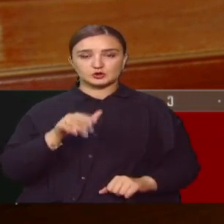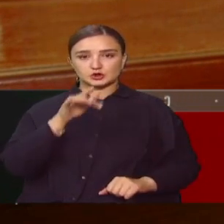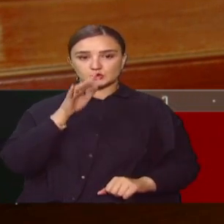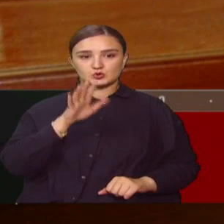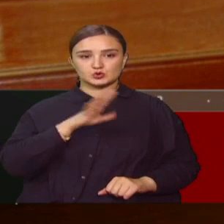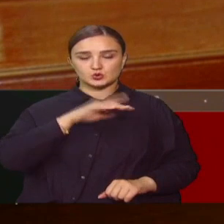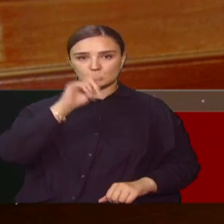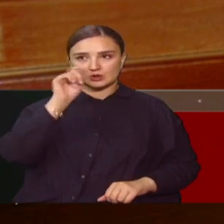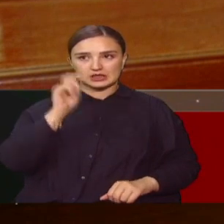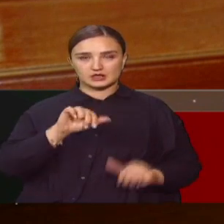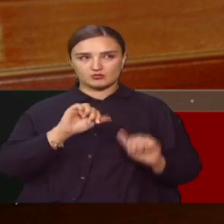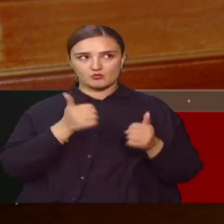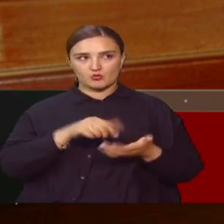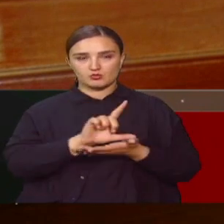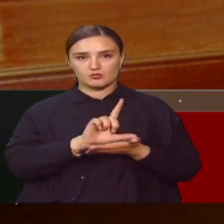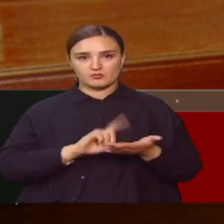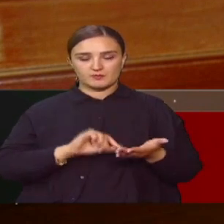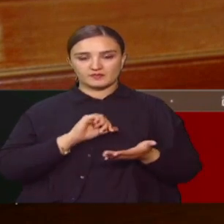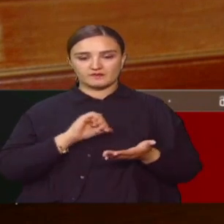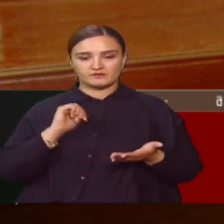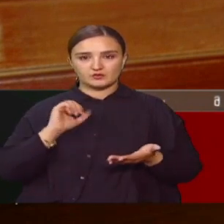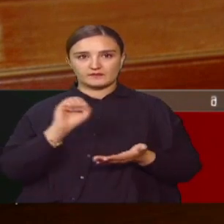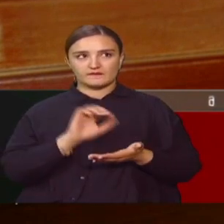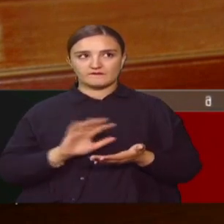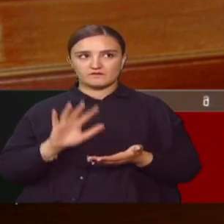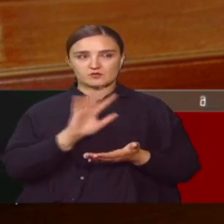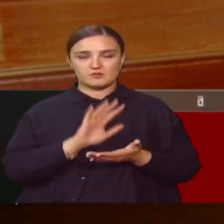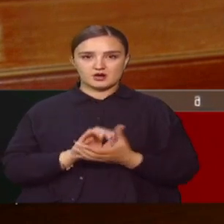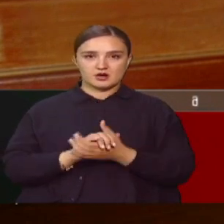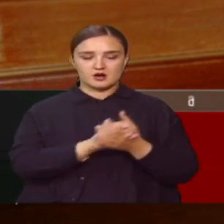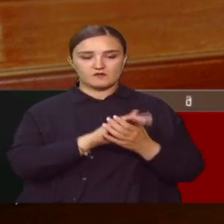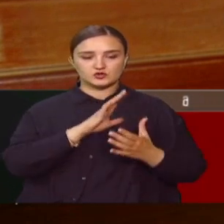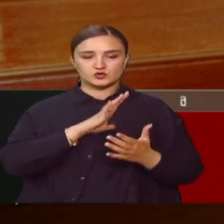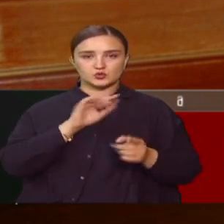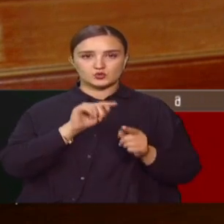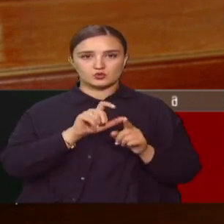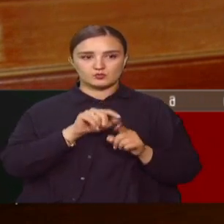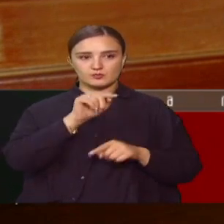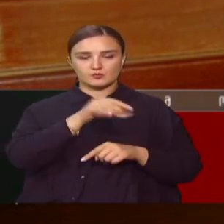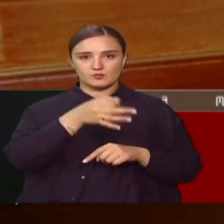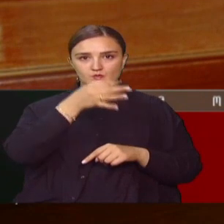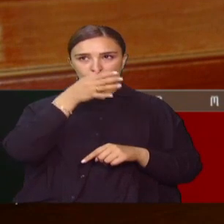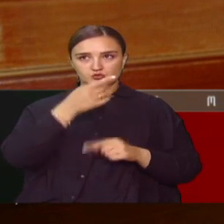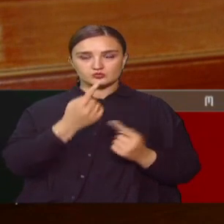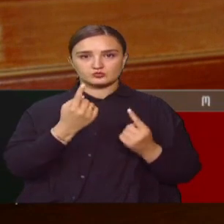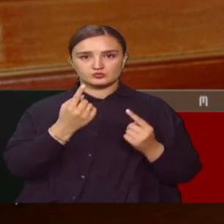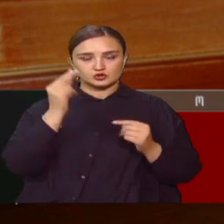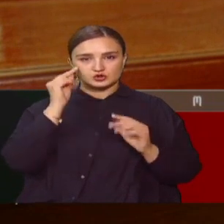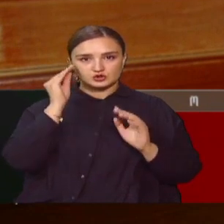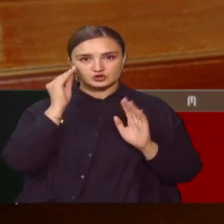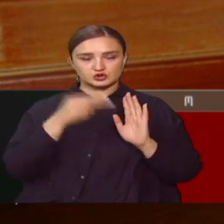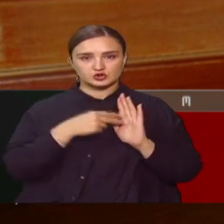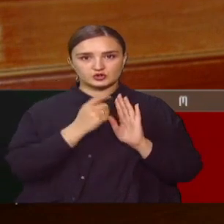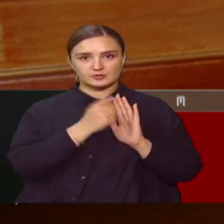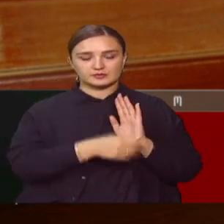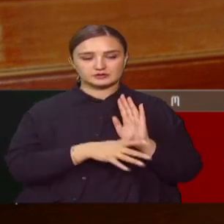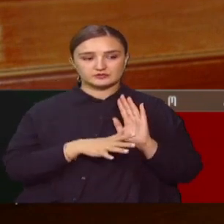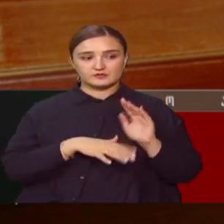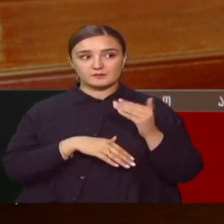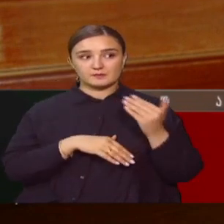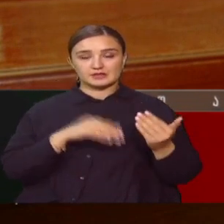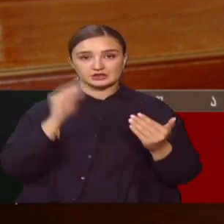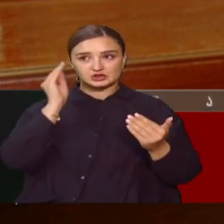ის უკრაინული მოდელი, რომელიც თვითონ ევროკავშირის მიერ იყო მოწონებული და უმაღლესი შეფასება ჰქონდა და სწორედ რომ მათ